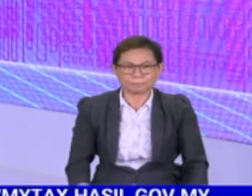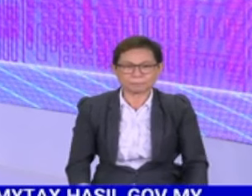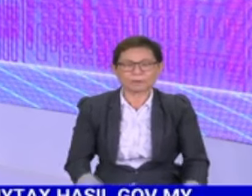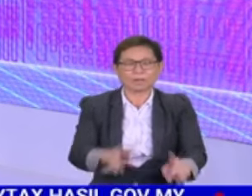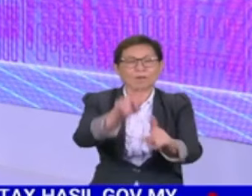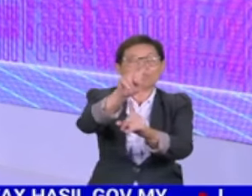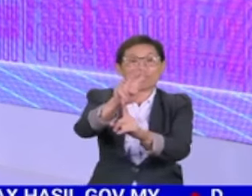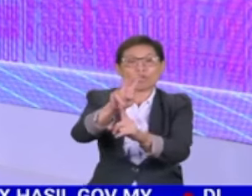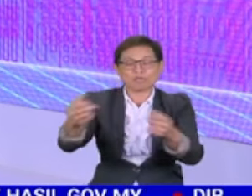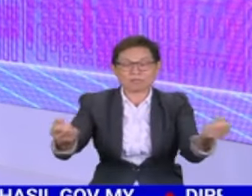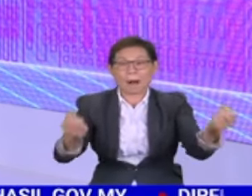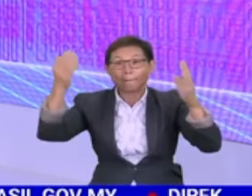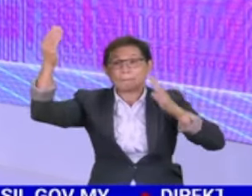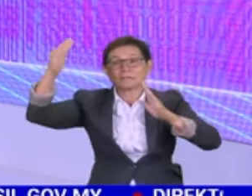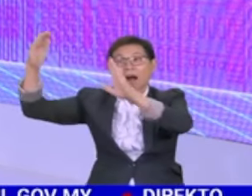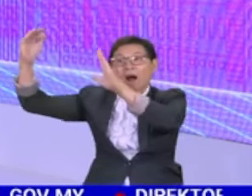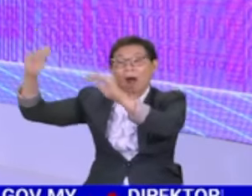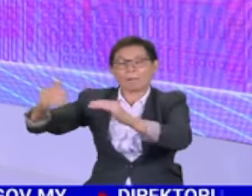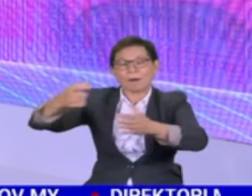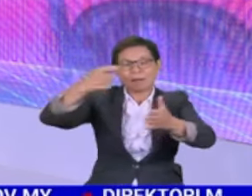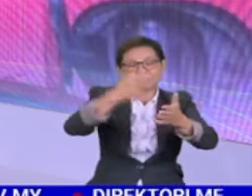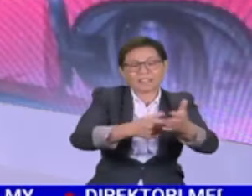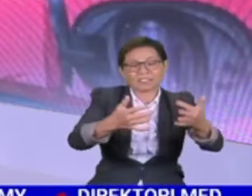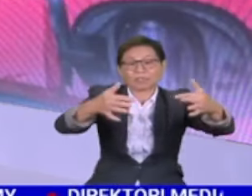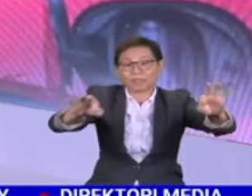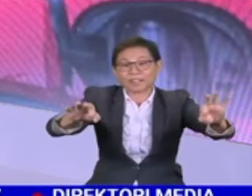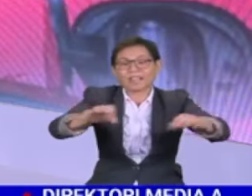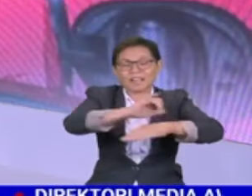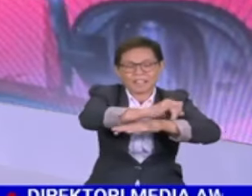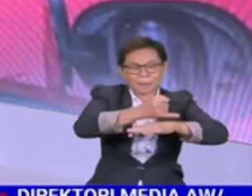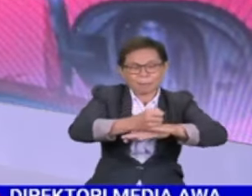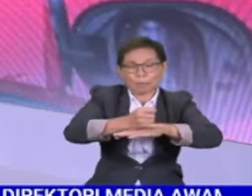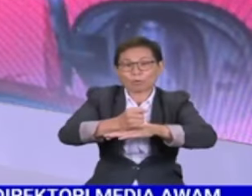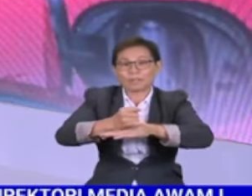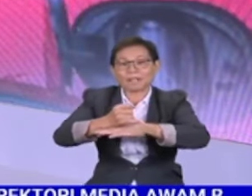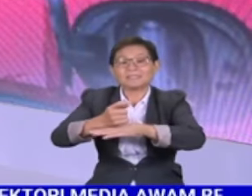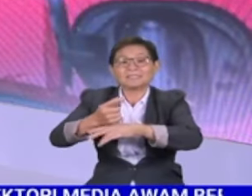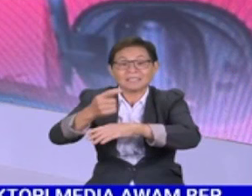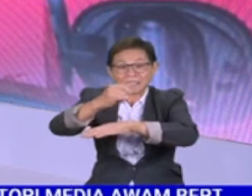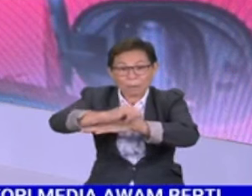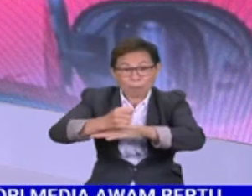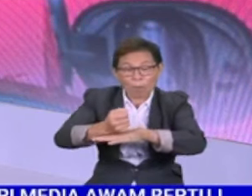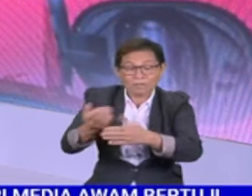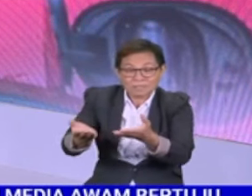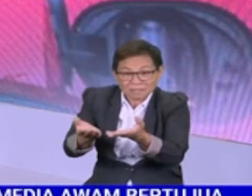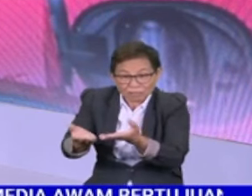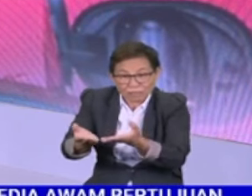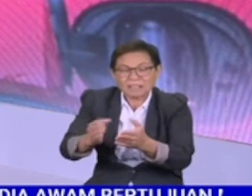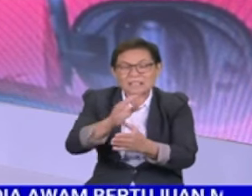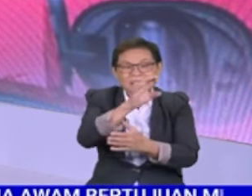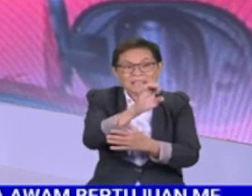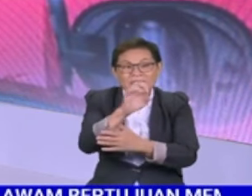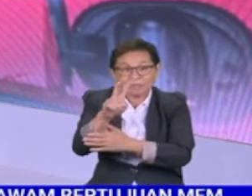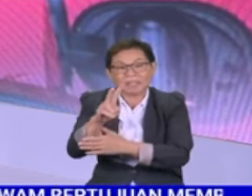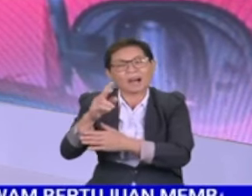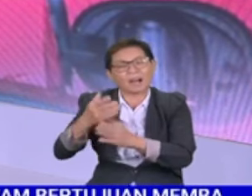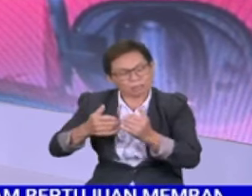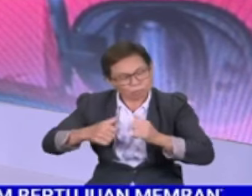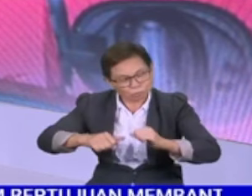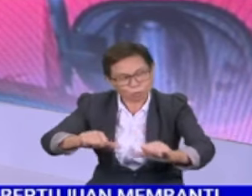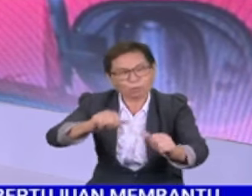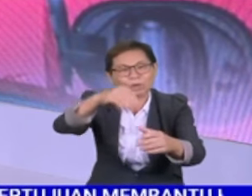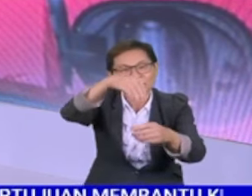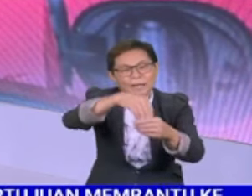Volvo Car Malaysia berharap pengecualian duti import dan excise ke atas kenderaan elektrik EV akan diteruskan dalam